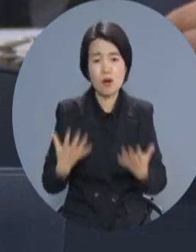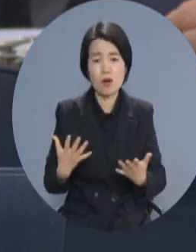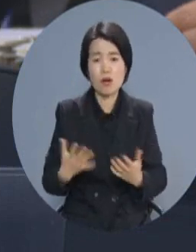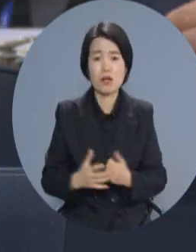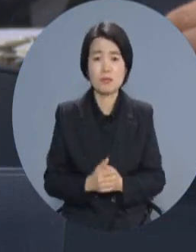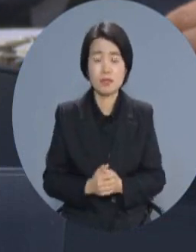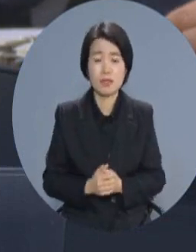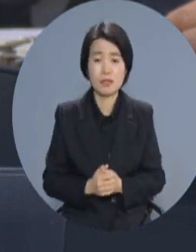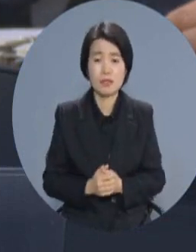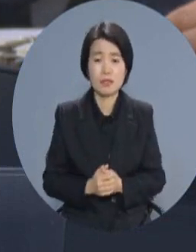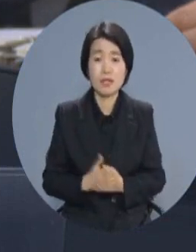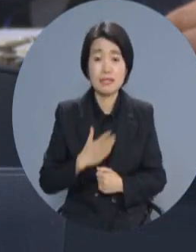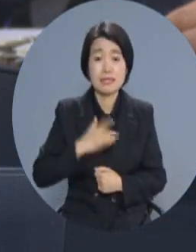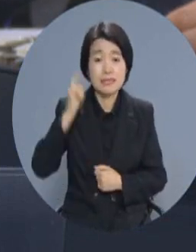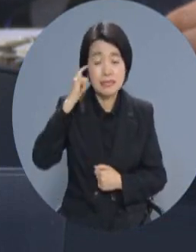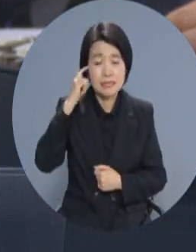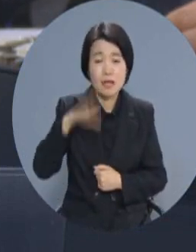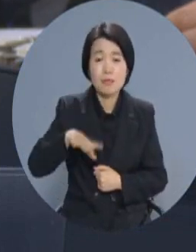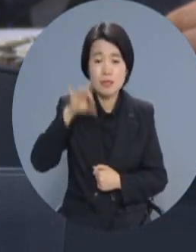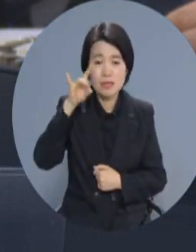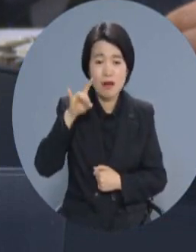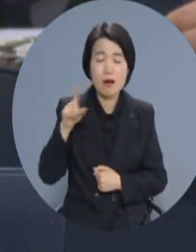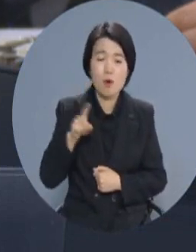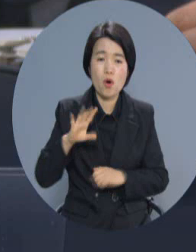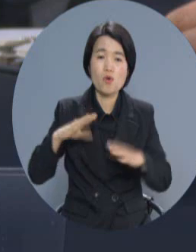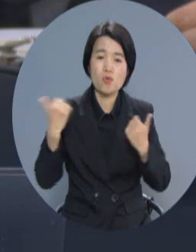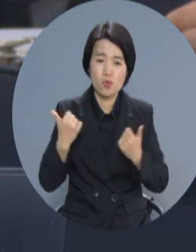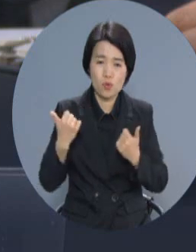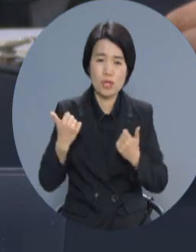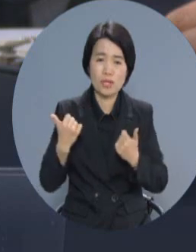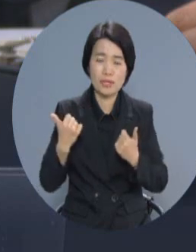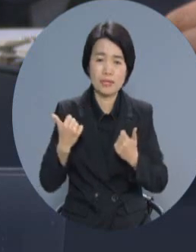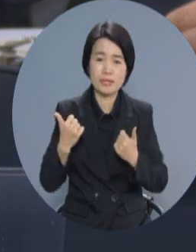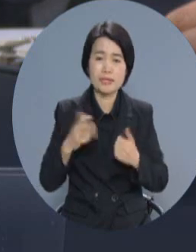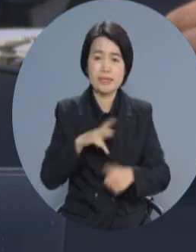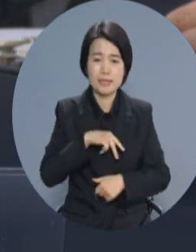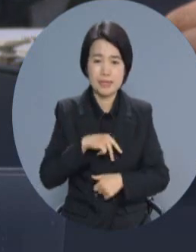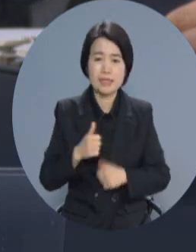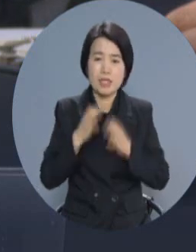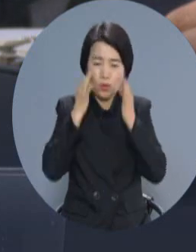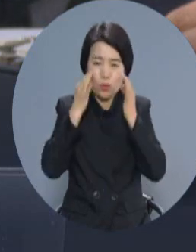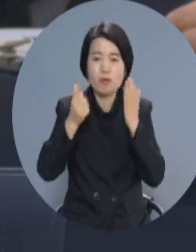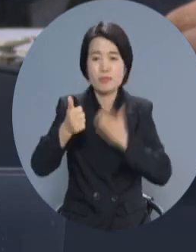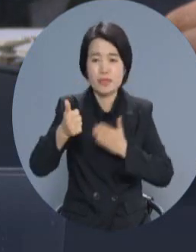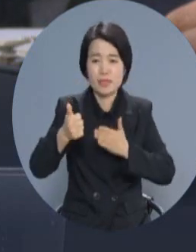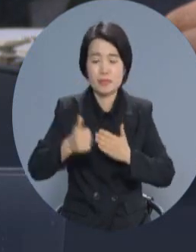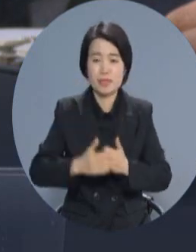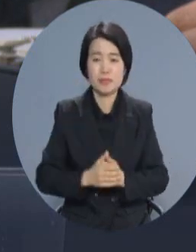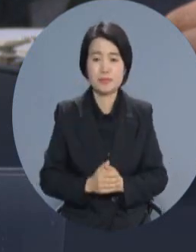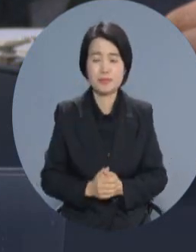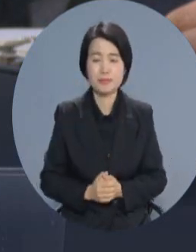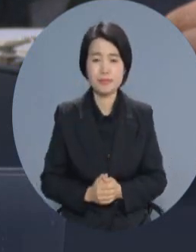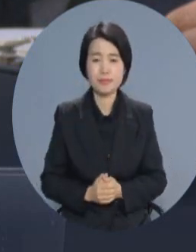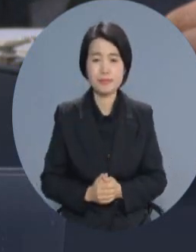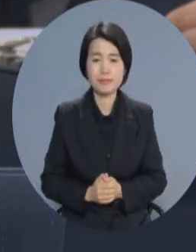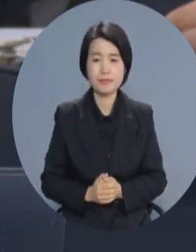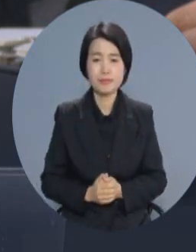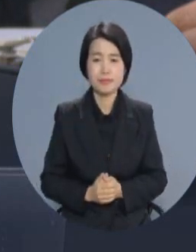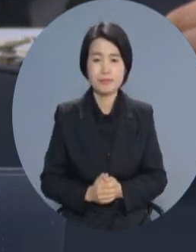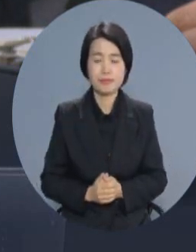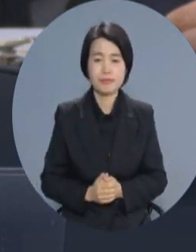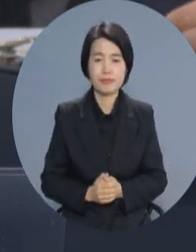버린다 이랬어. 그래서 일단은 제 생각으로는 가장 우선시 할